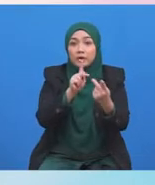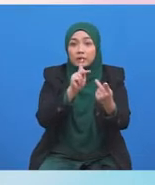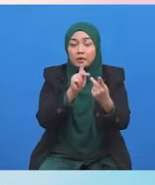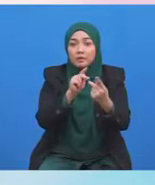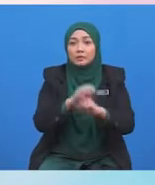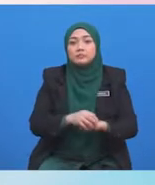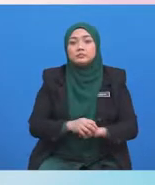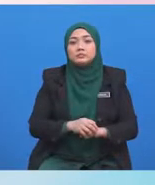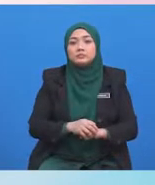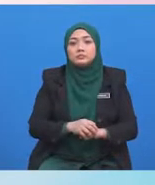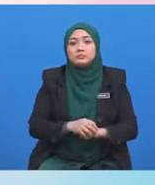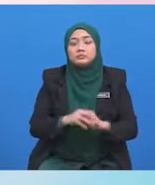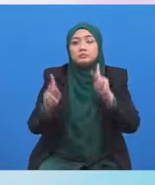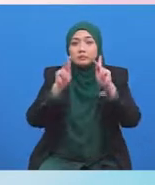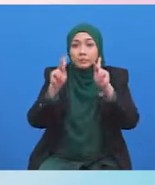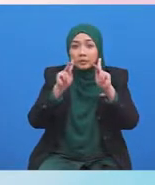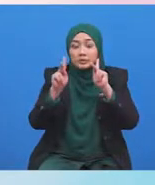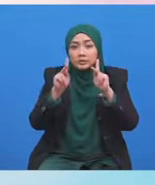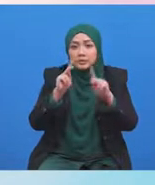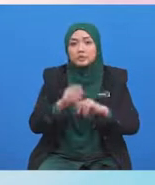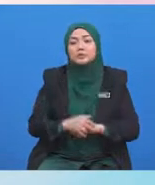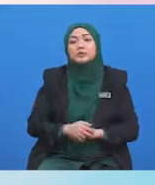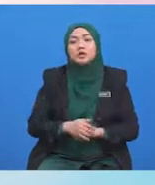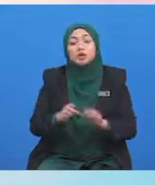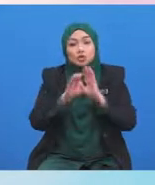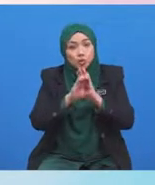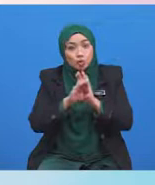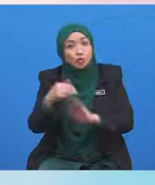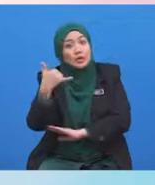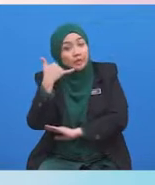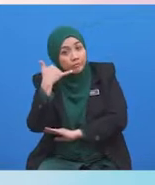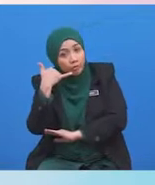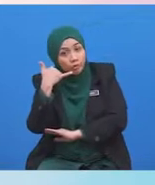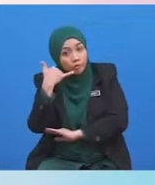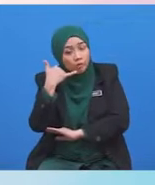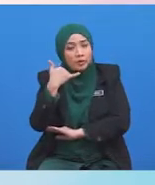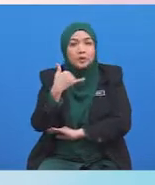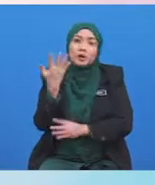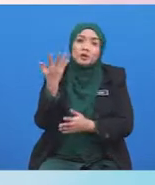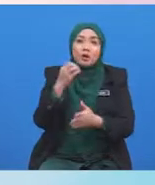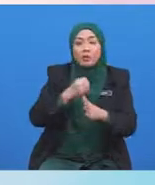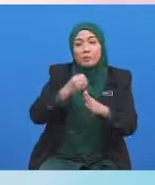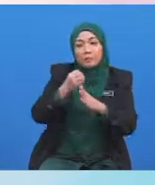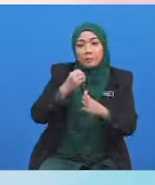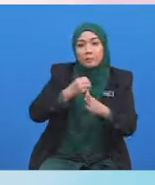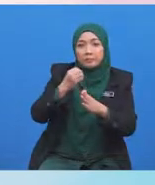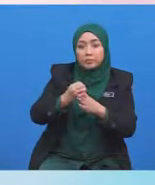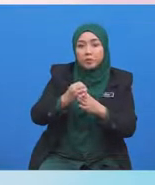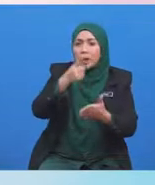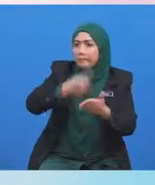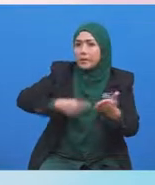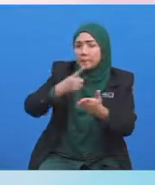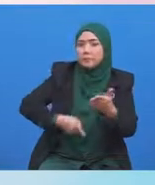telefon. Keadaan wayar kabel yang terputus akibat tanah runtuh akan menyebabkan hubungan antara